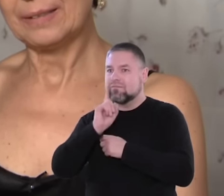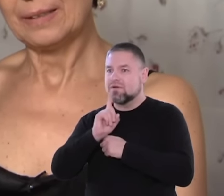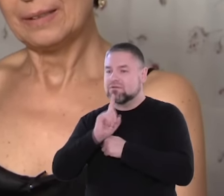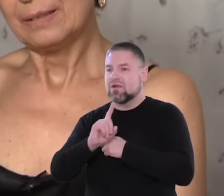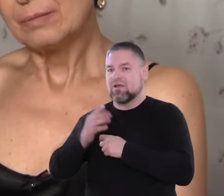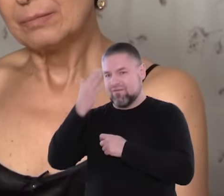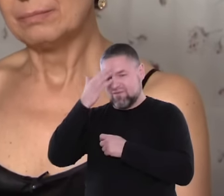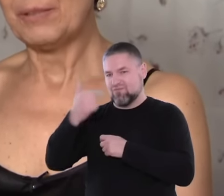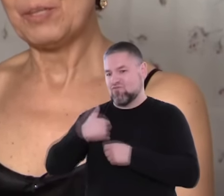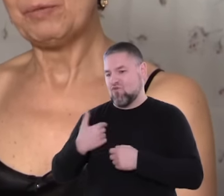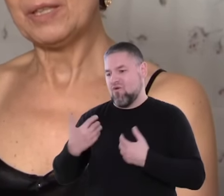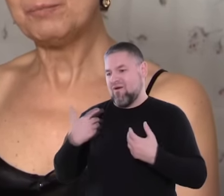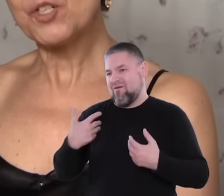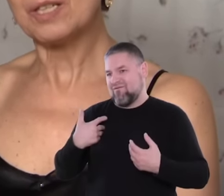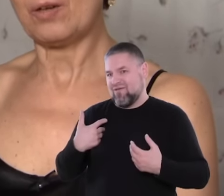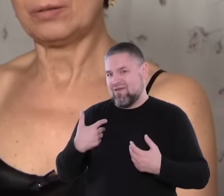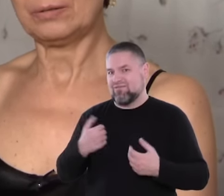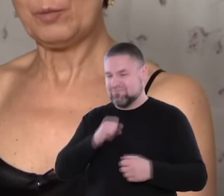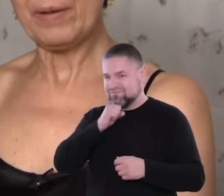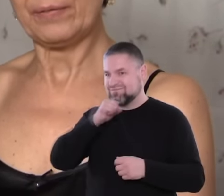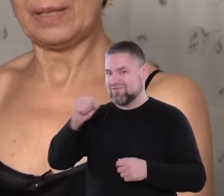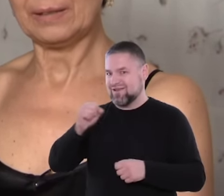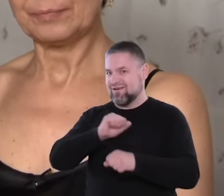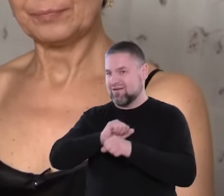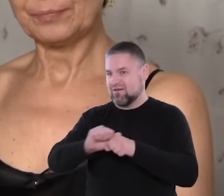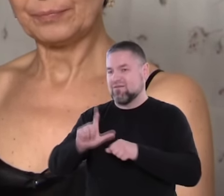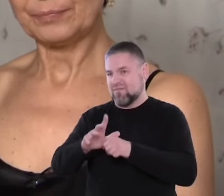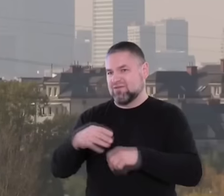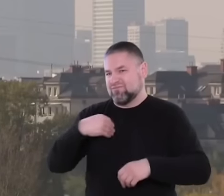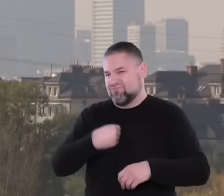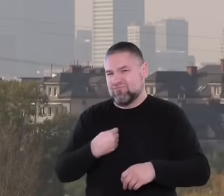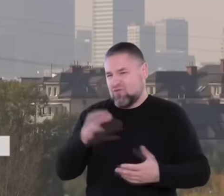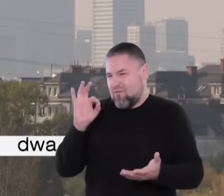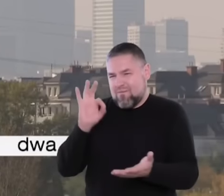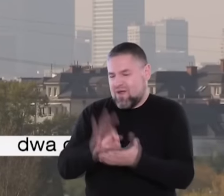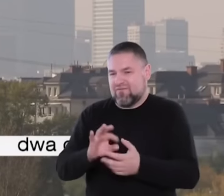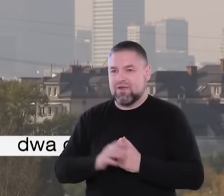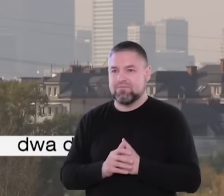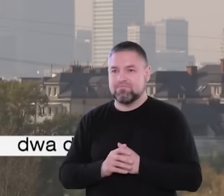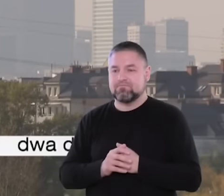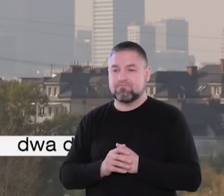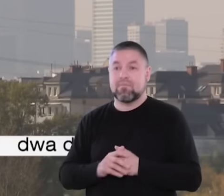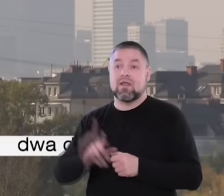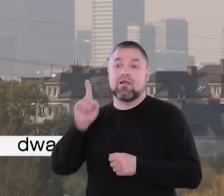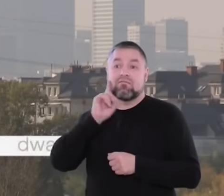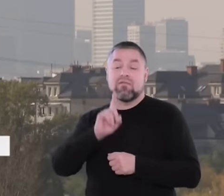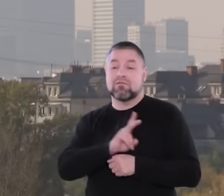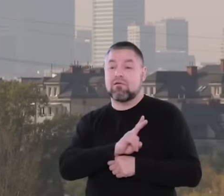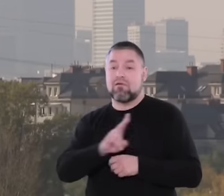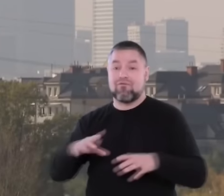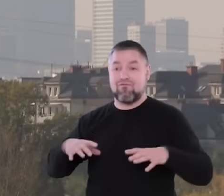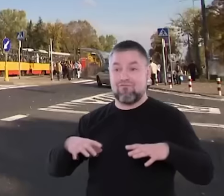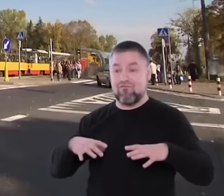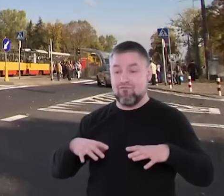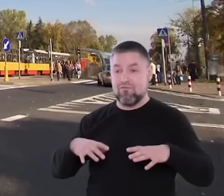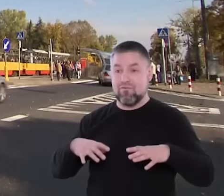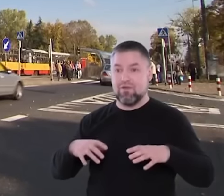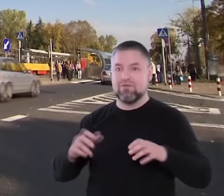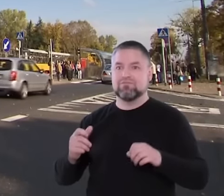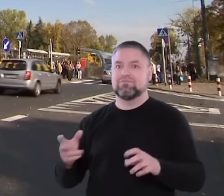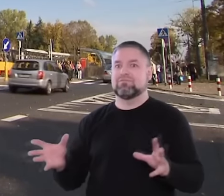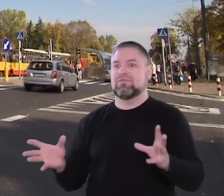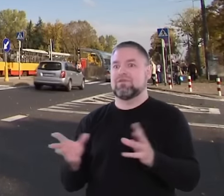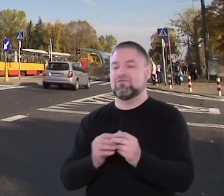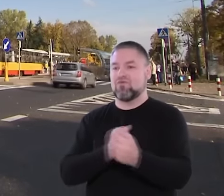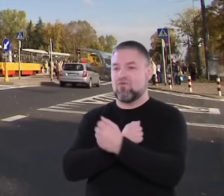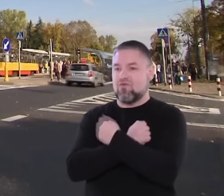wiek. Będzie mi wtedy przykro, to pewne. Paweł każdą wolną chwilę spędza z ukochaną.